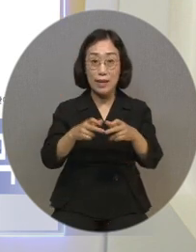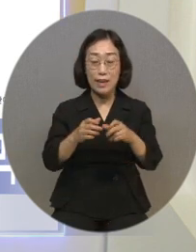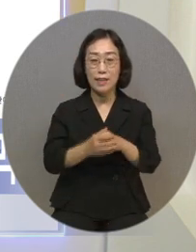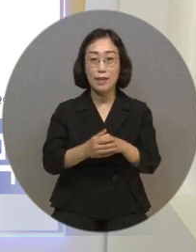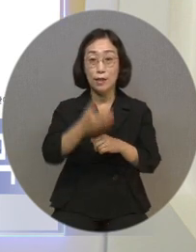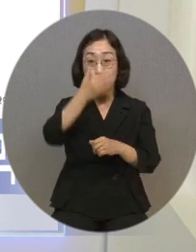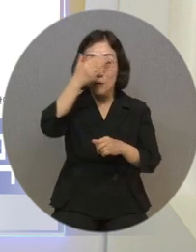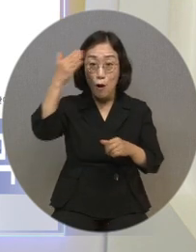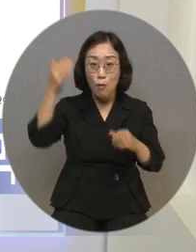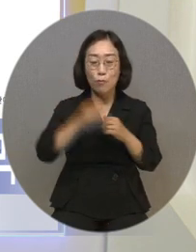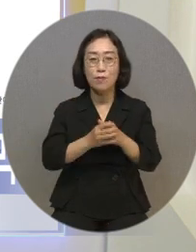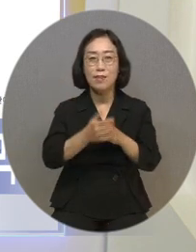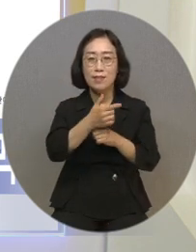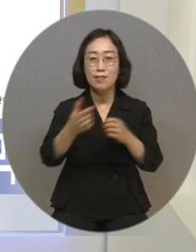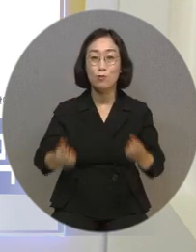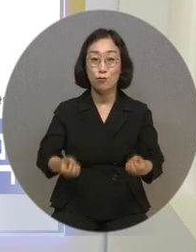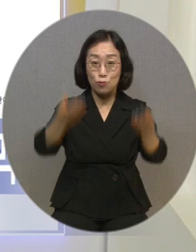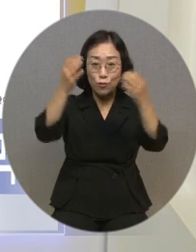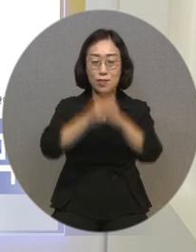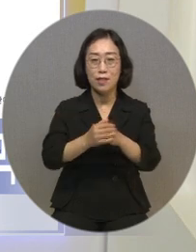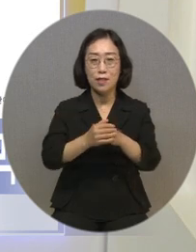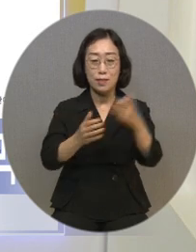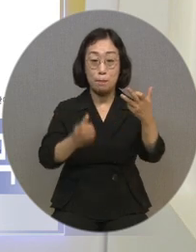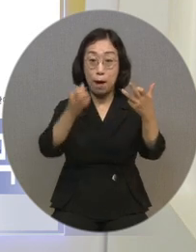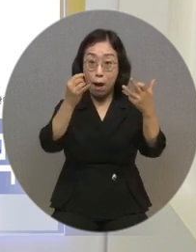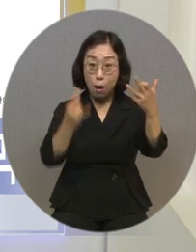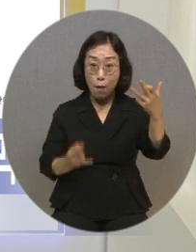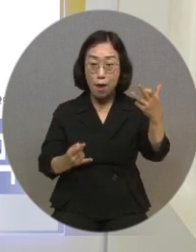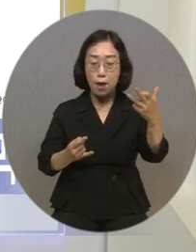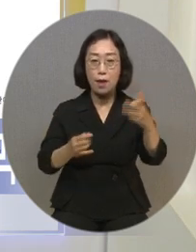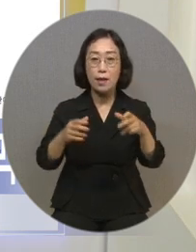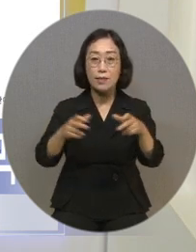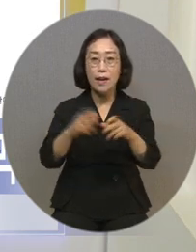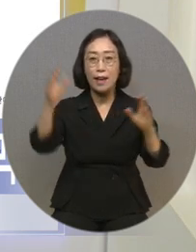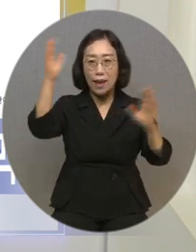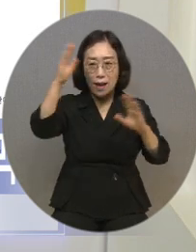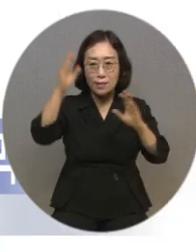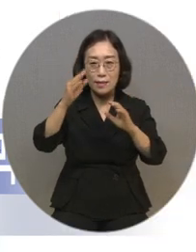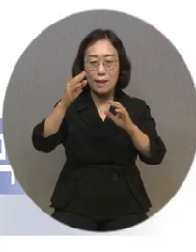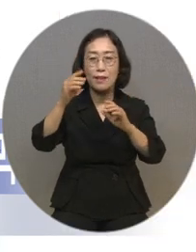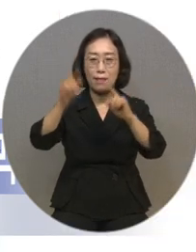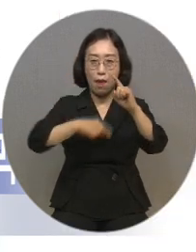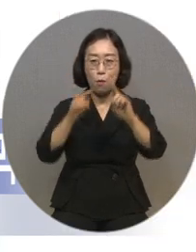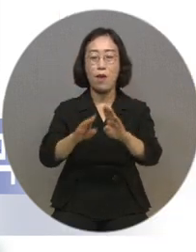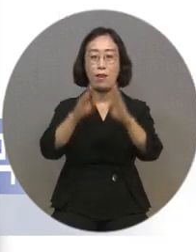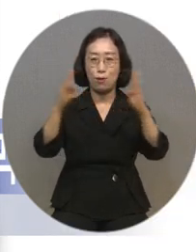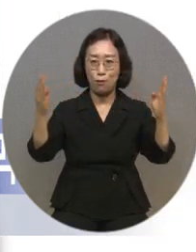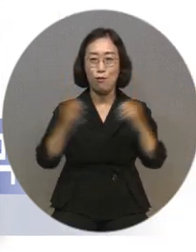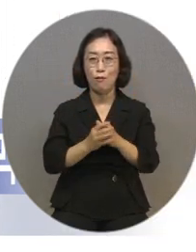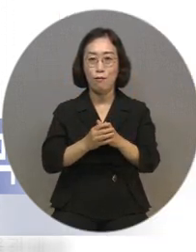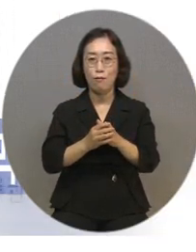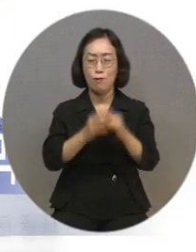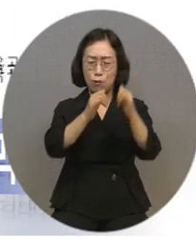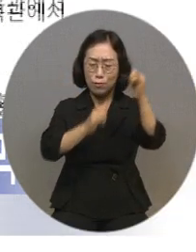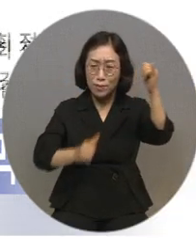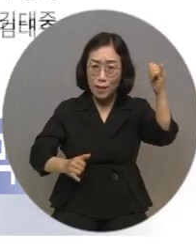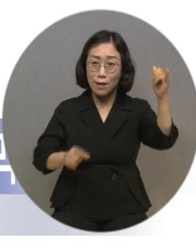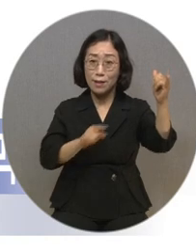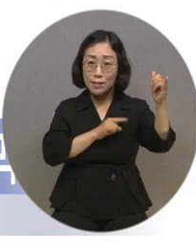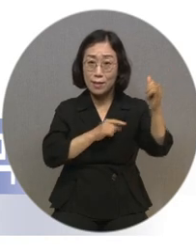꿈나무들의 대축제 제 188회 전국 장애학생 체육 대회가 개막했습니다 이번 대회는 역대 최대